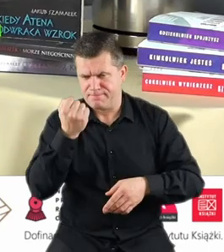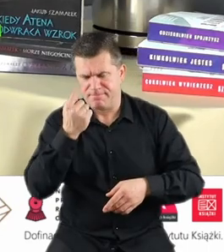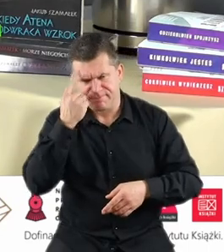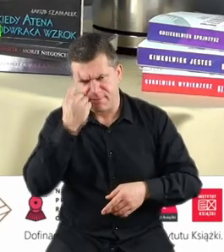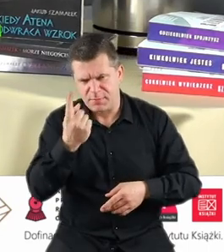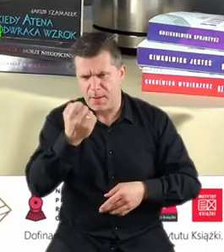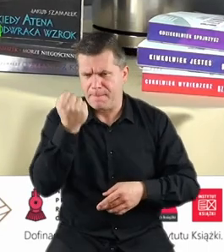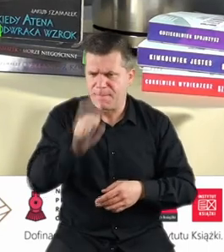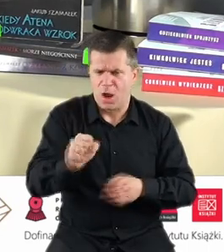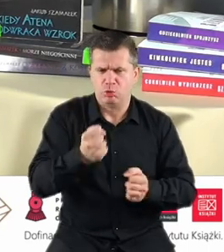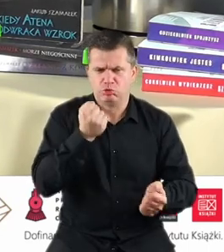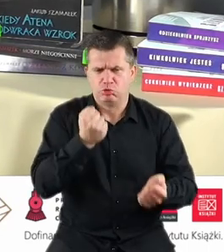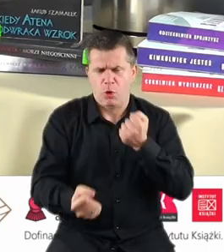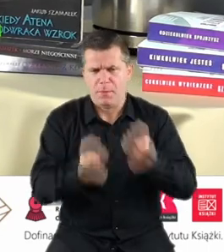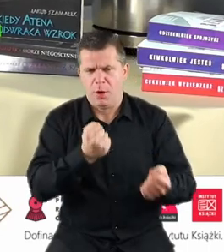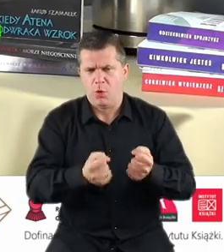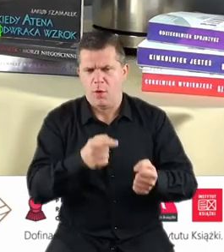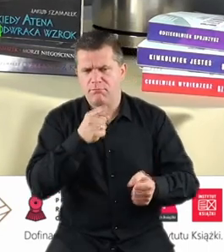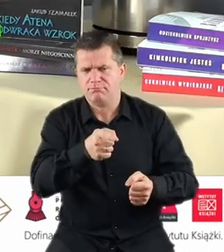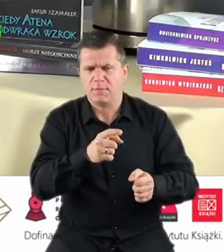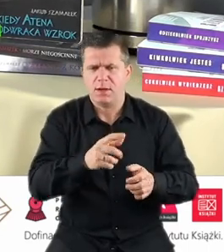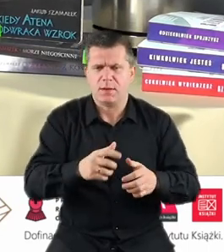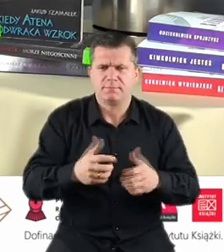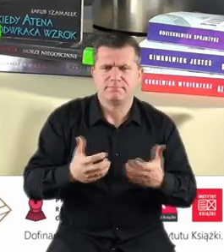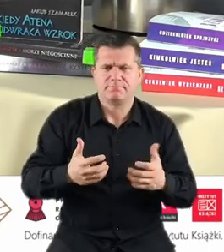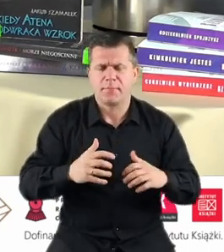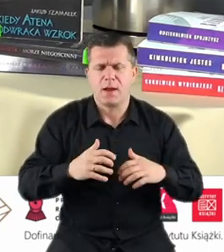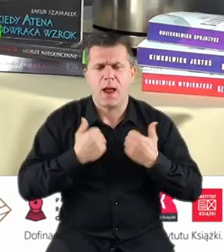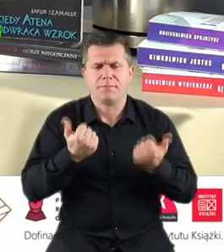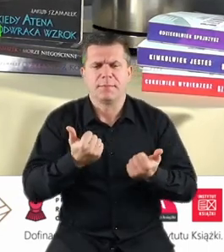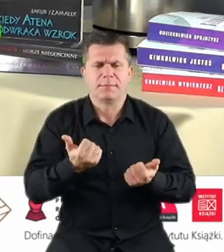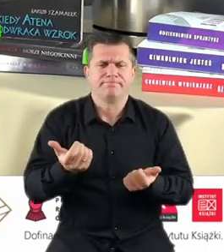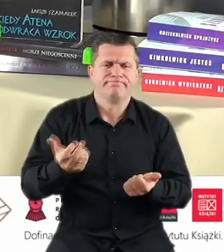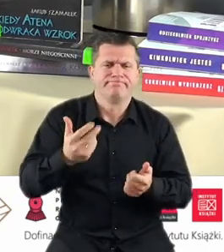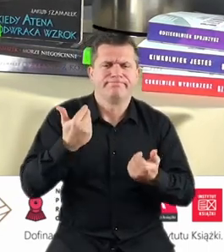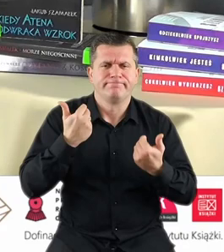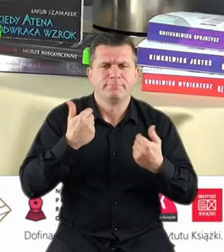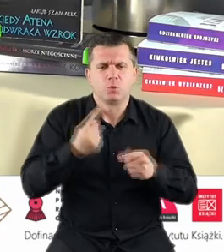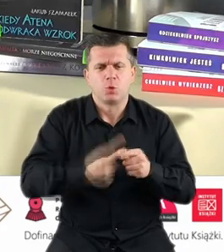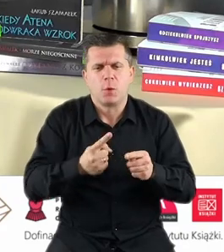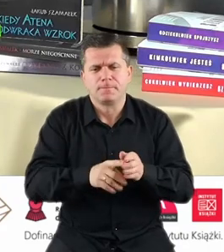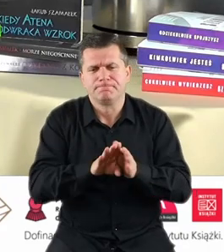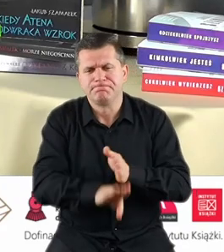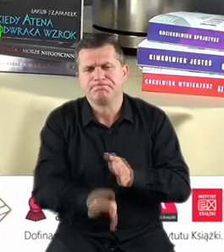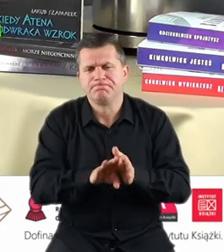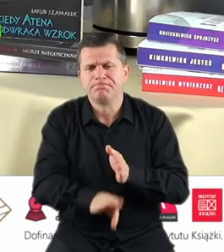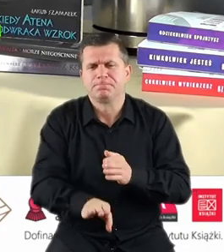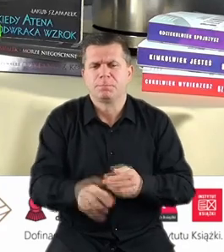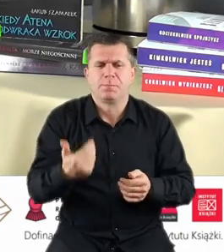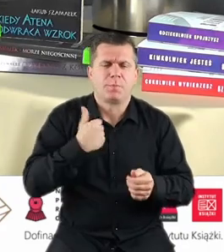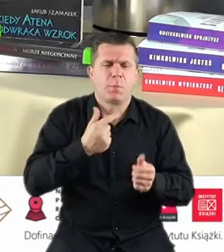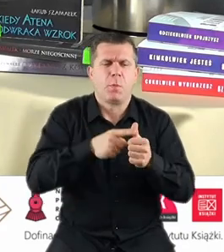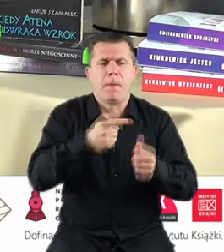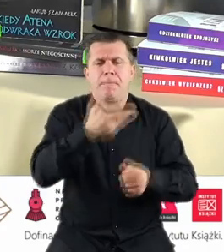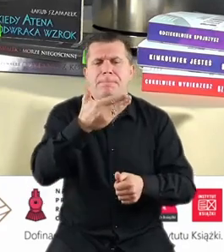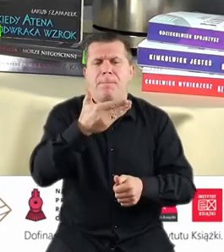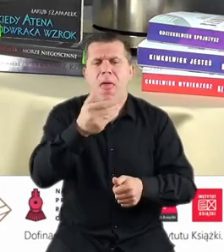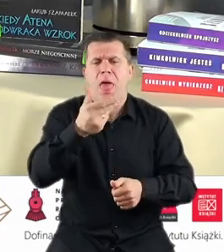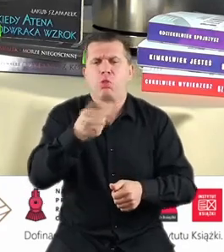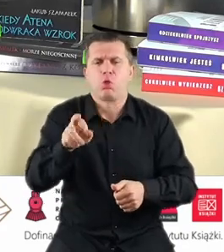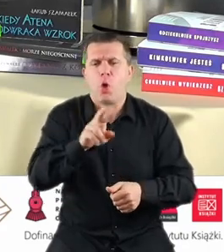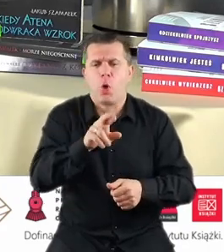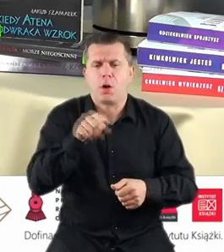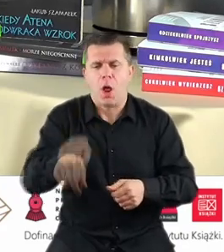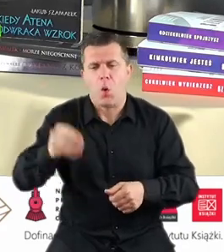skomplikowane figury, żeby nie zauważyć rzeczy oczywistej. Czyli była mowa bardziej o tym, że to był mentor i uczeń